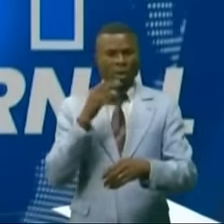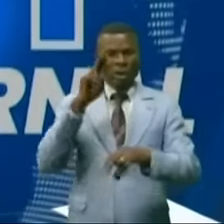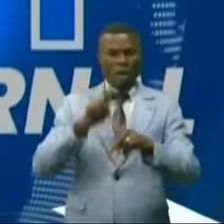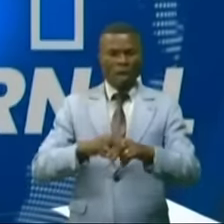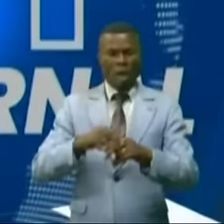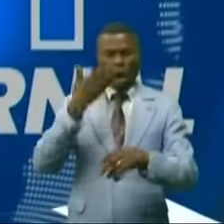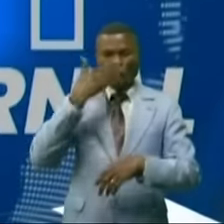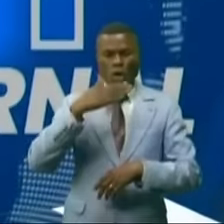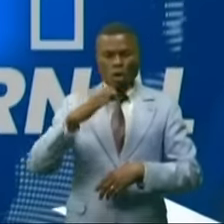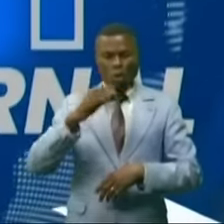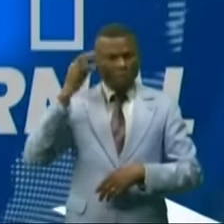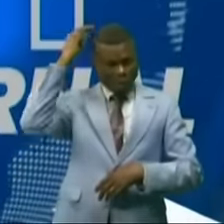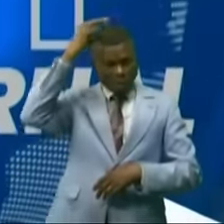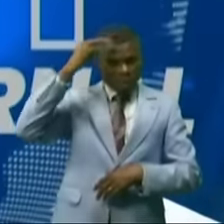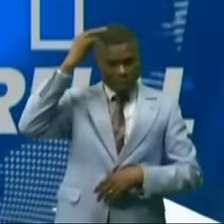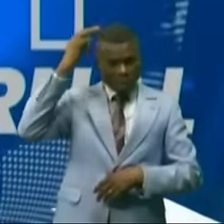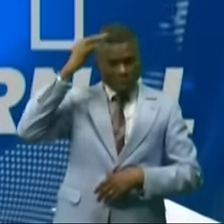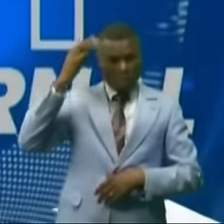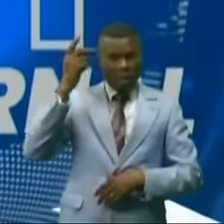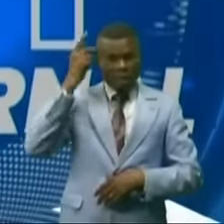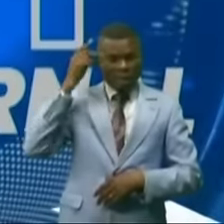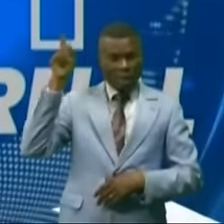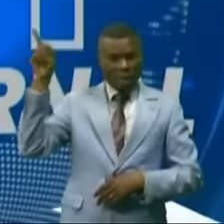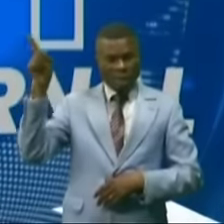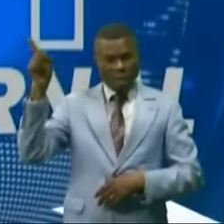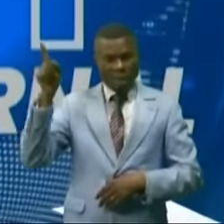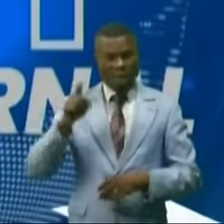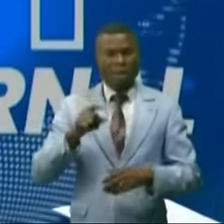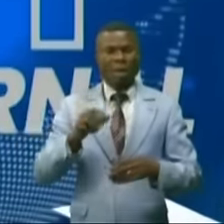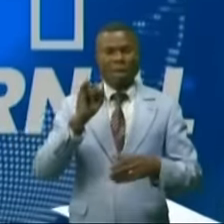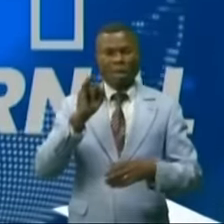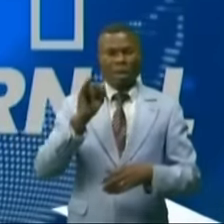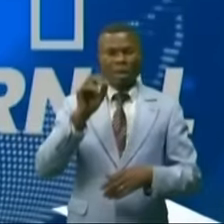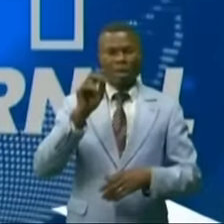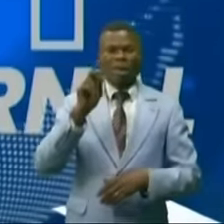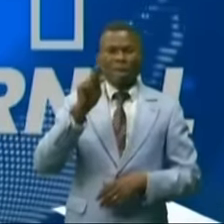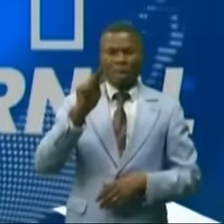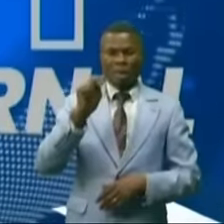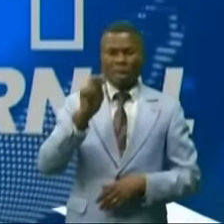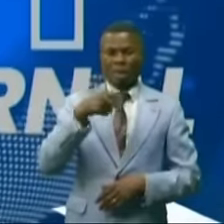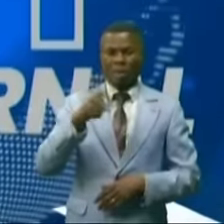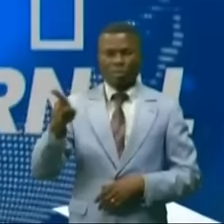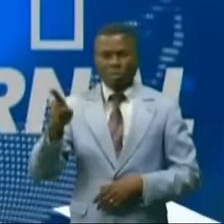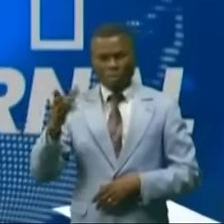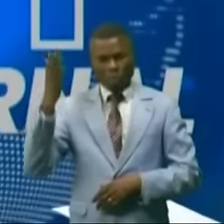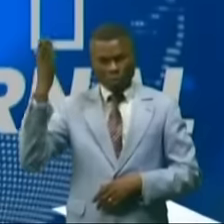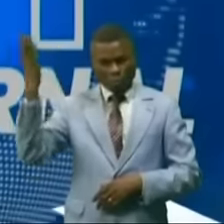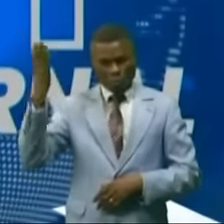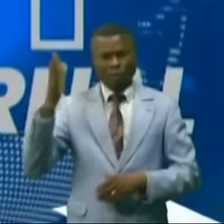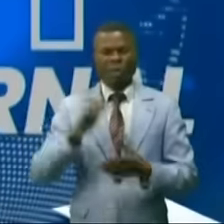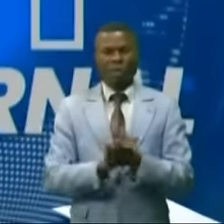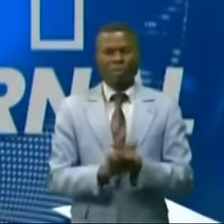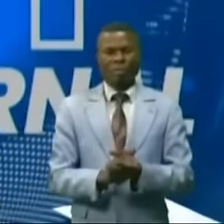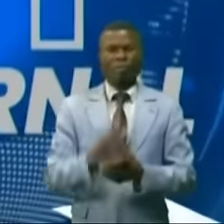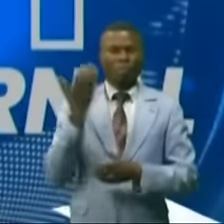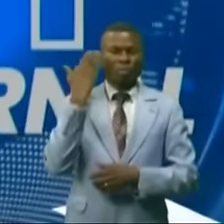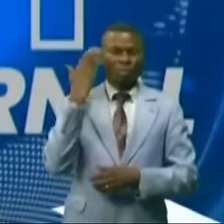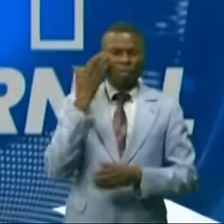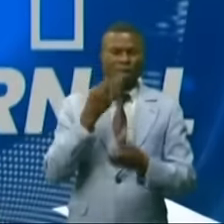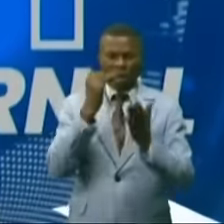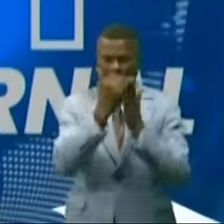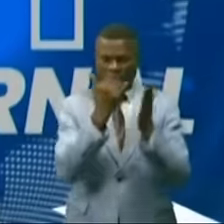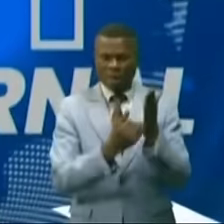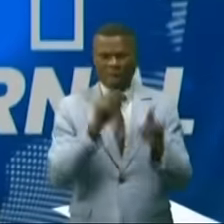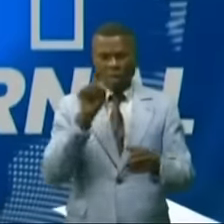centre neuropsychopathologie de Kinshasa. Les membres de ce réseau, conduits par son coordonnateur Alidor Mouyaya, ont identifié